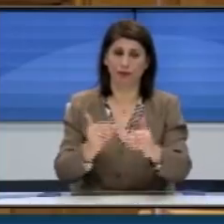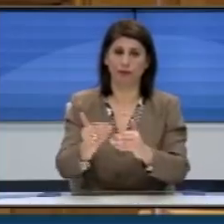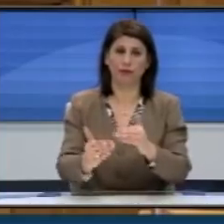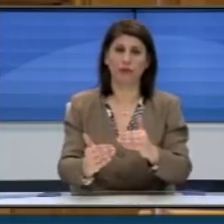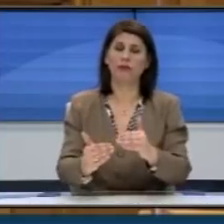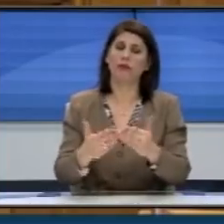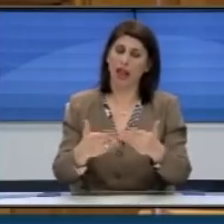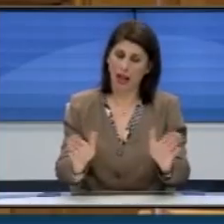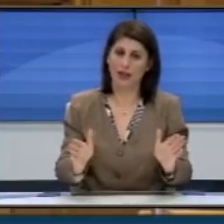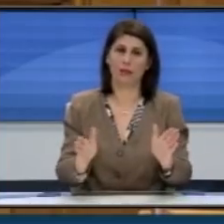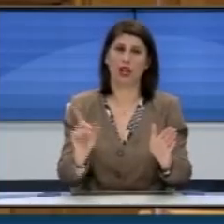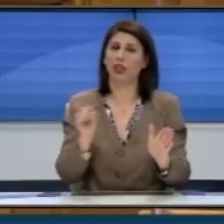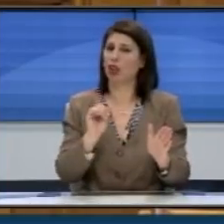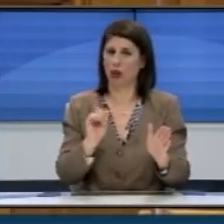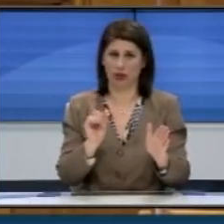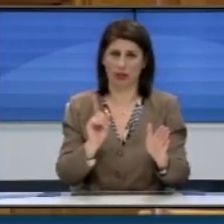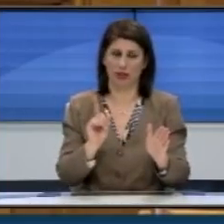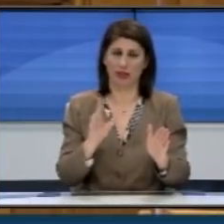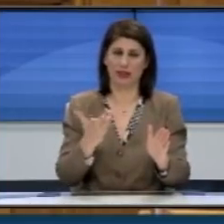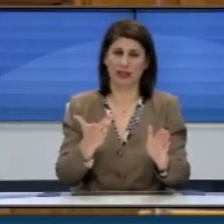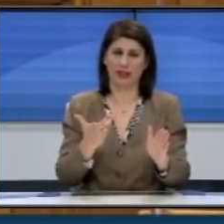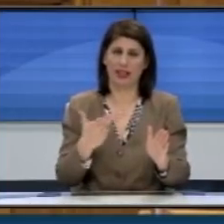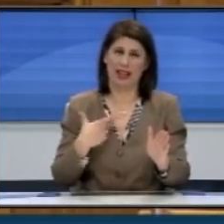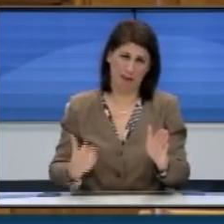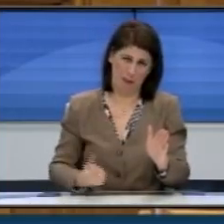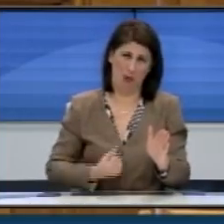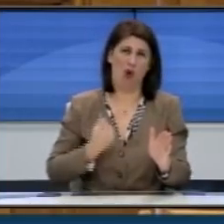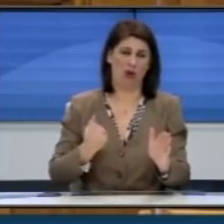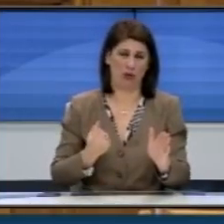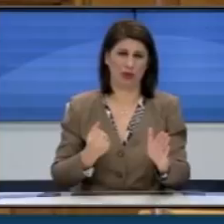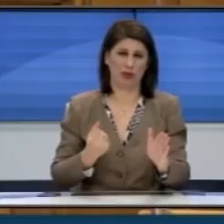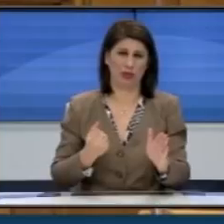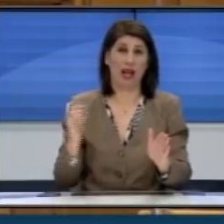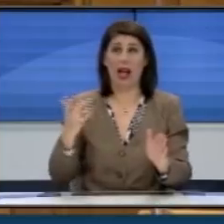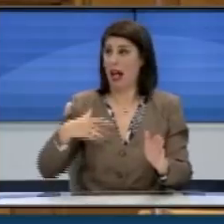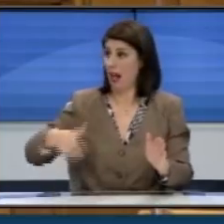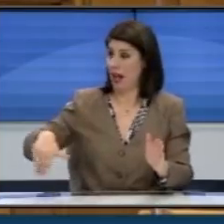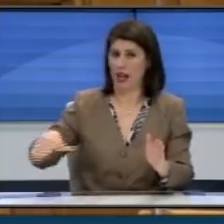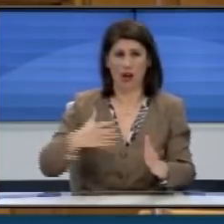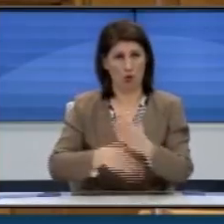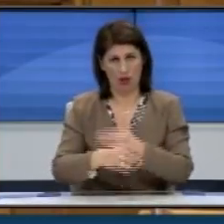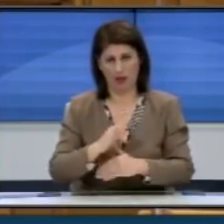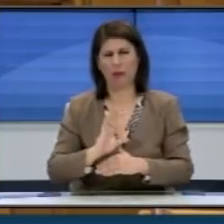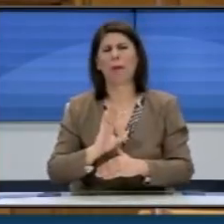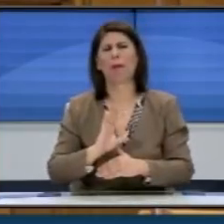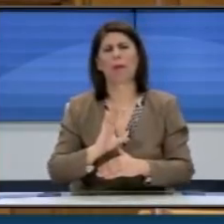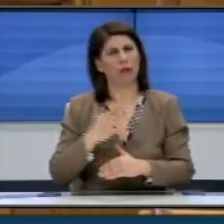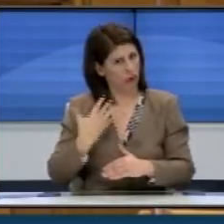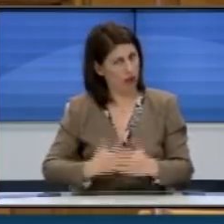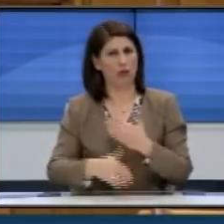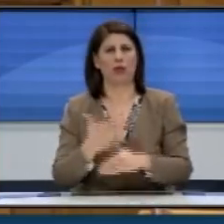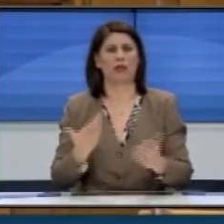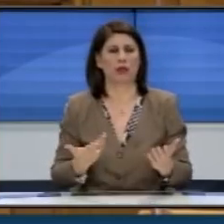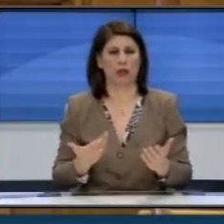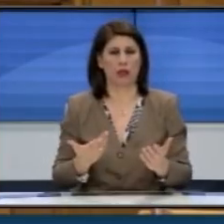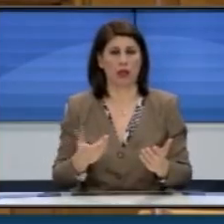το σταδιακό, όπως λέτε, άνοιγμα και όχι γιατί σας έπιασε ο πόνος για το αν ο κόσμος έχει κουραστεί. Που όντως έχει